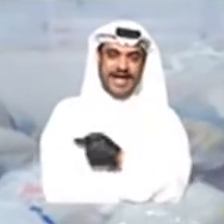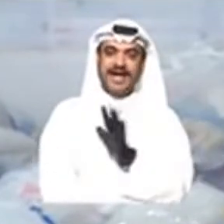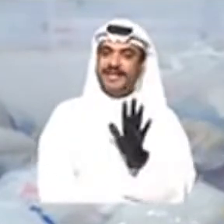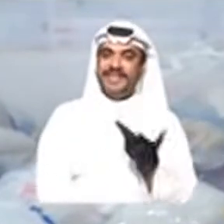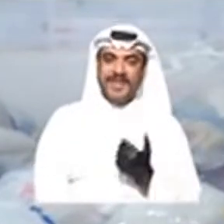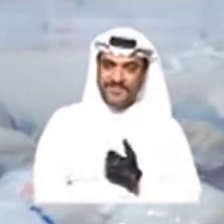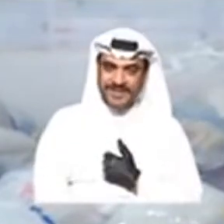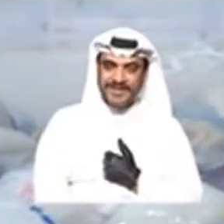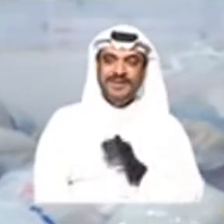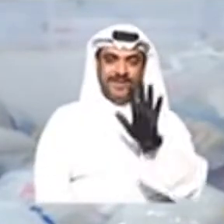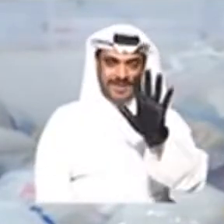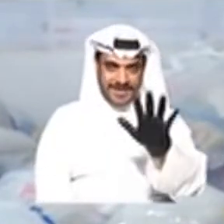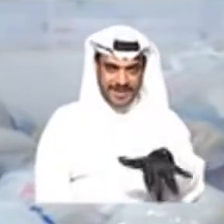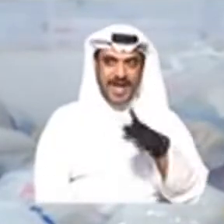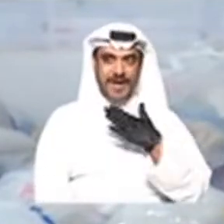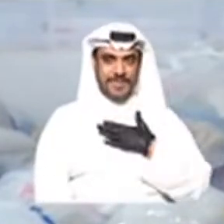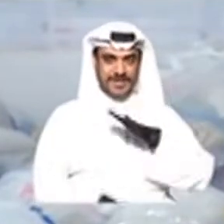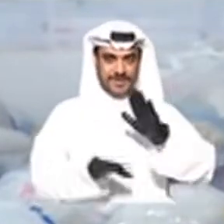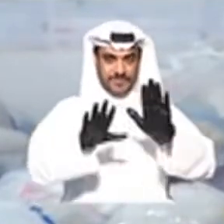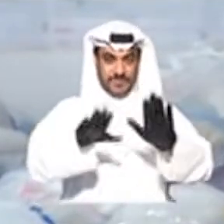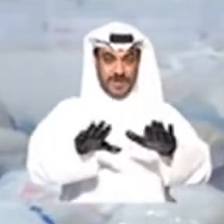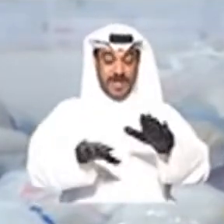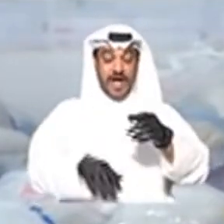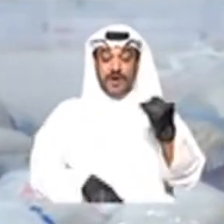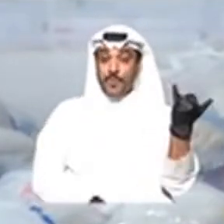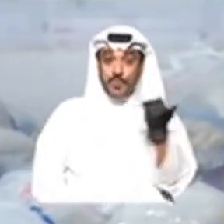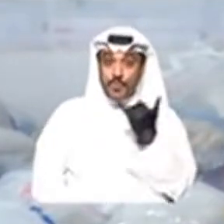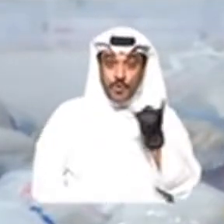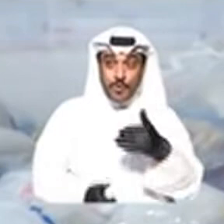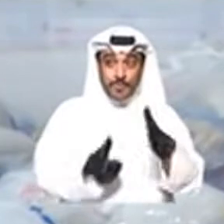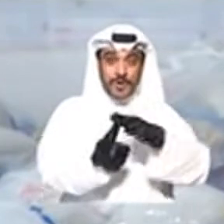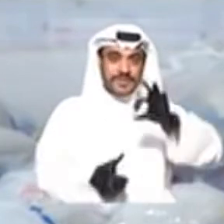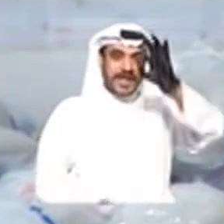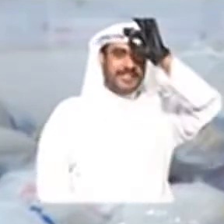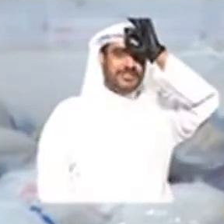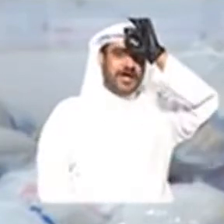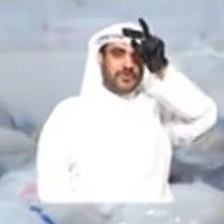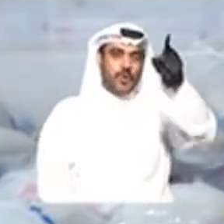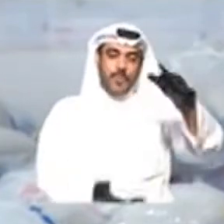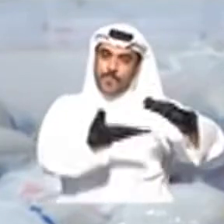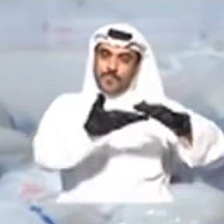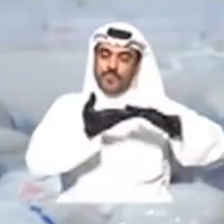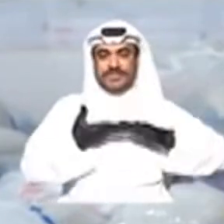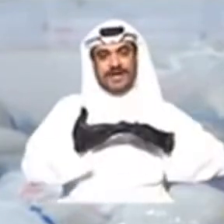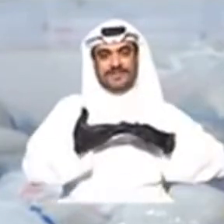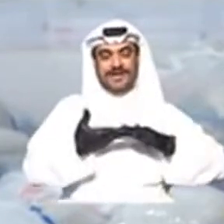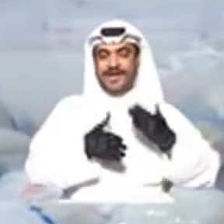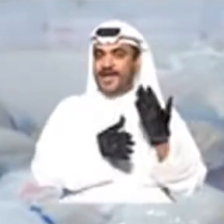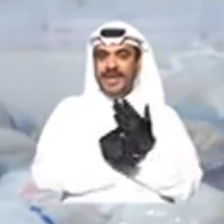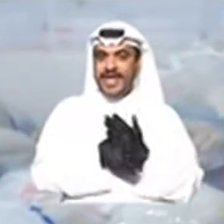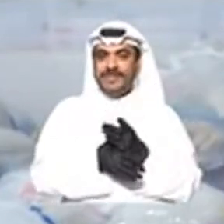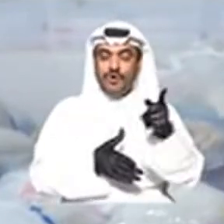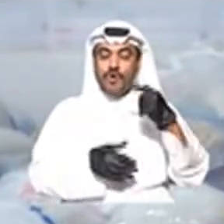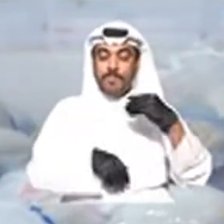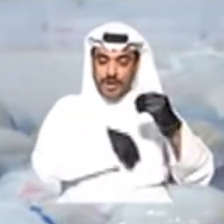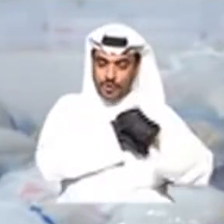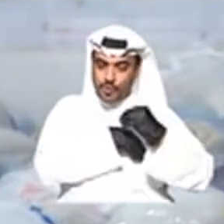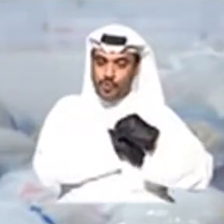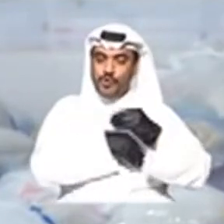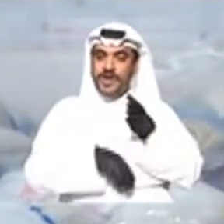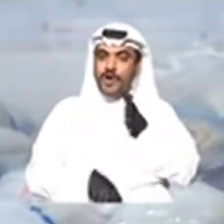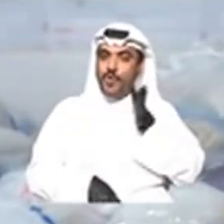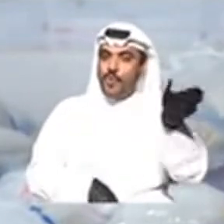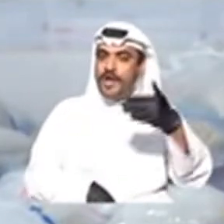لولا وجود رجال الداخلية ما كنا نقدر ندخل المناطق المحظورة، وهم طبعا هم اللي يسقون لنا ويكونوا معانا وقت